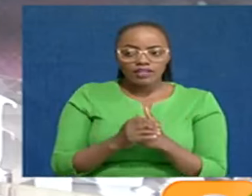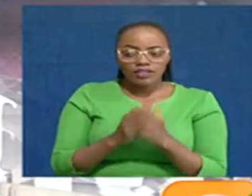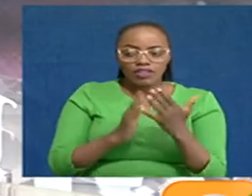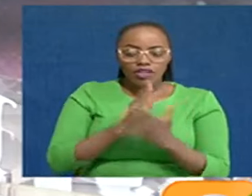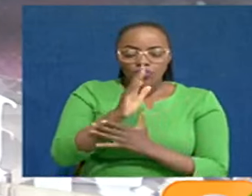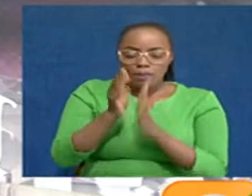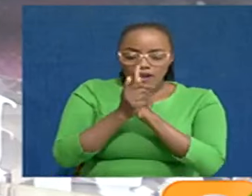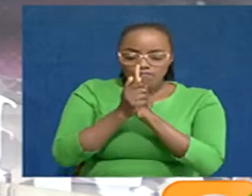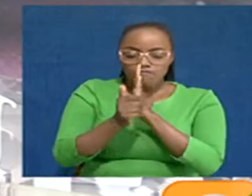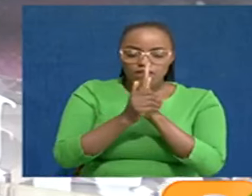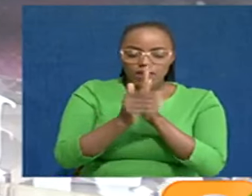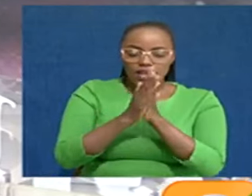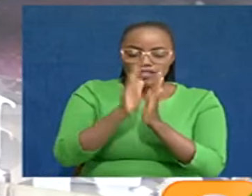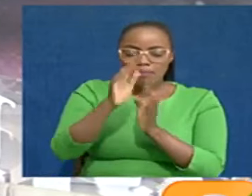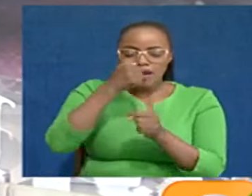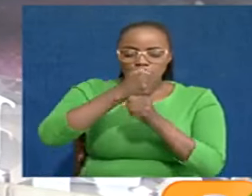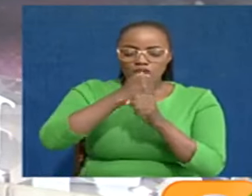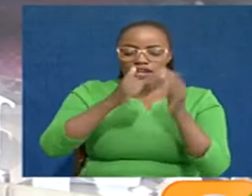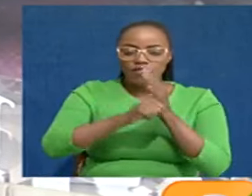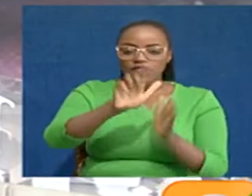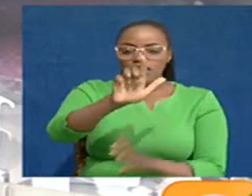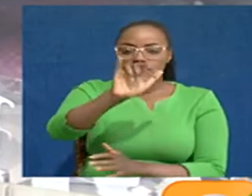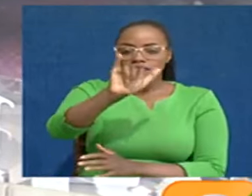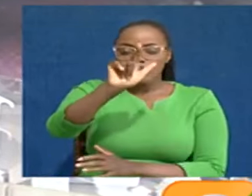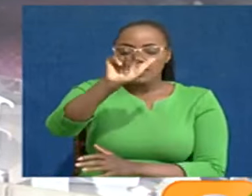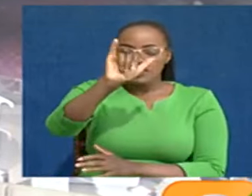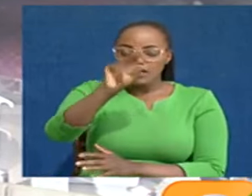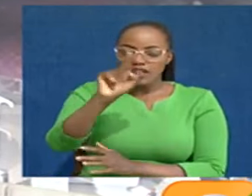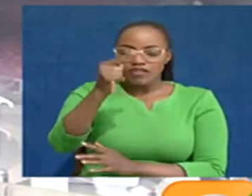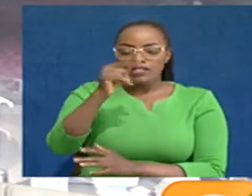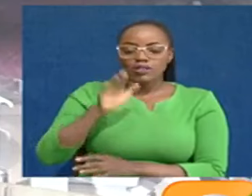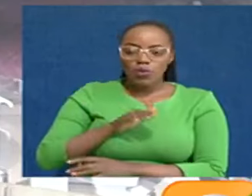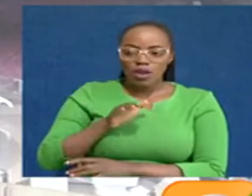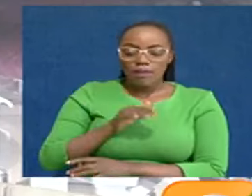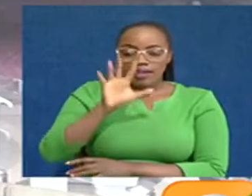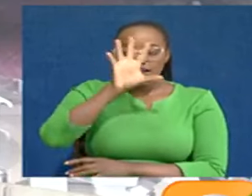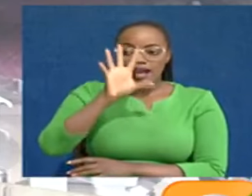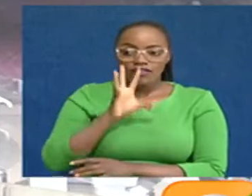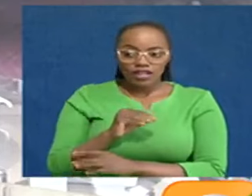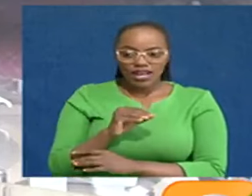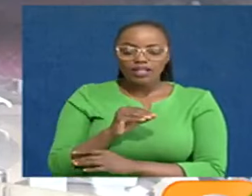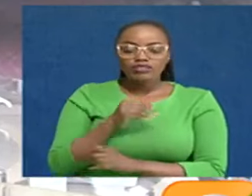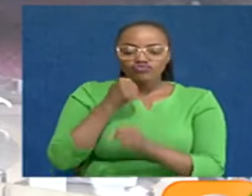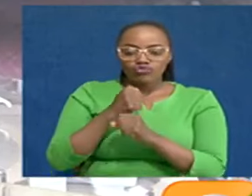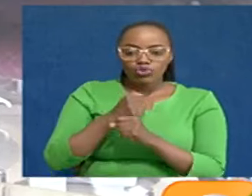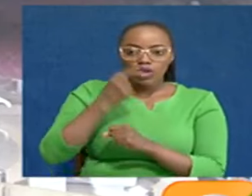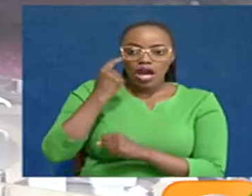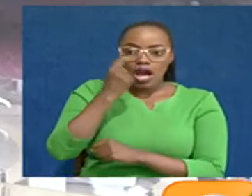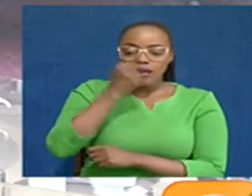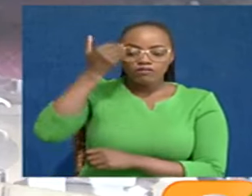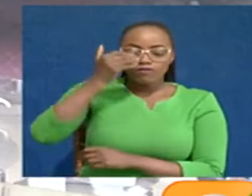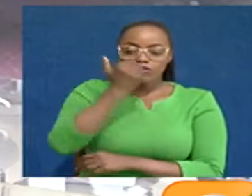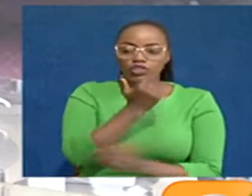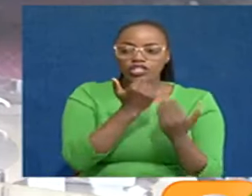Kupitia ukakamavu na ujasiri wake, Lilian amekuwa mwanamke wa kwanza na wa pekee barani Afrika kufanya upasuaji wa macho kwa